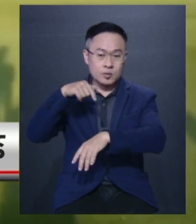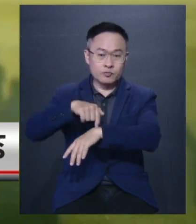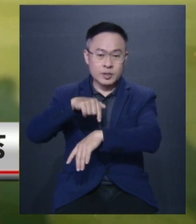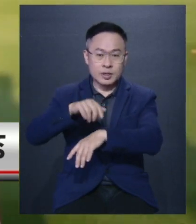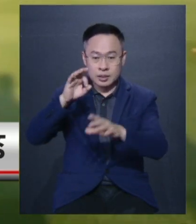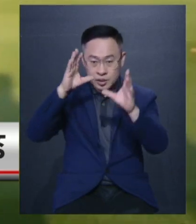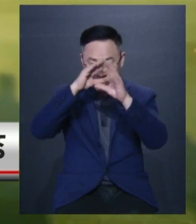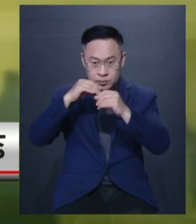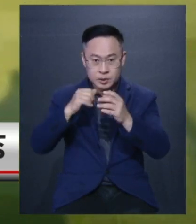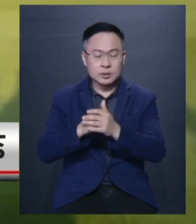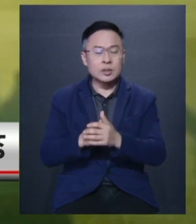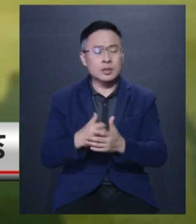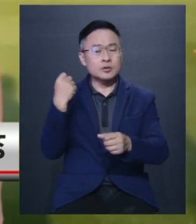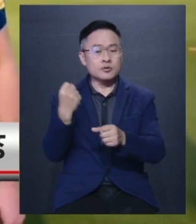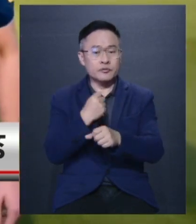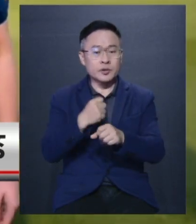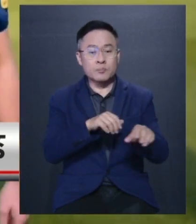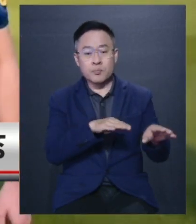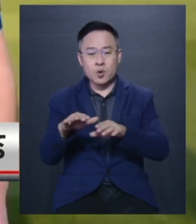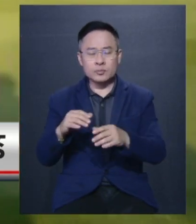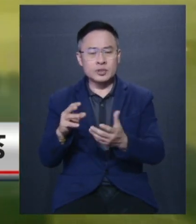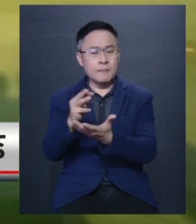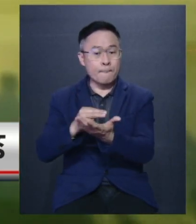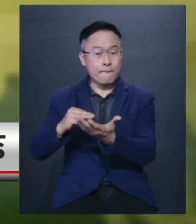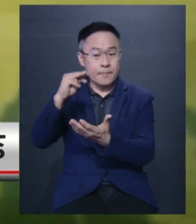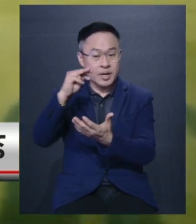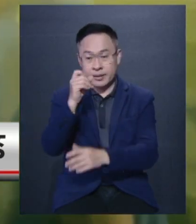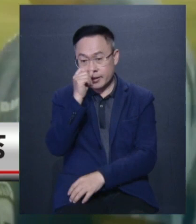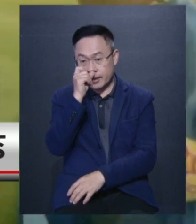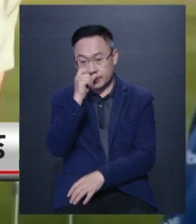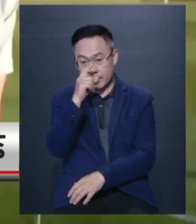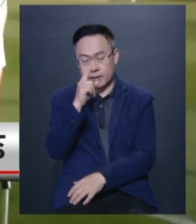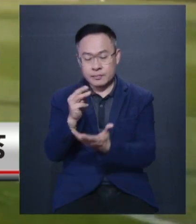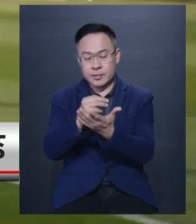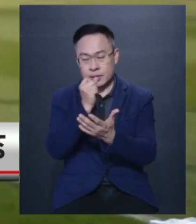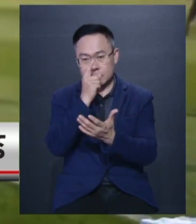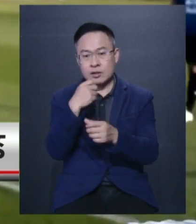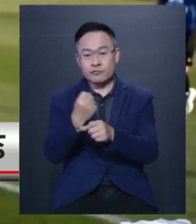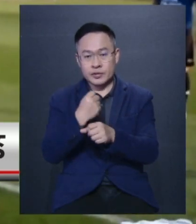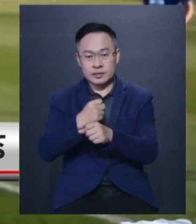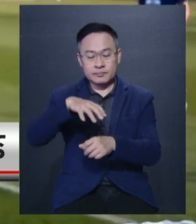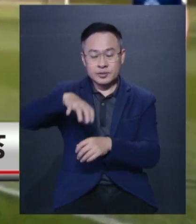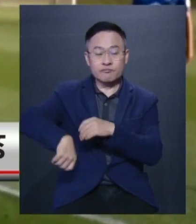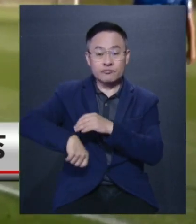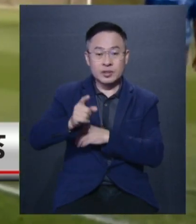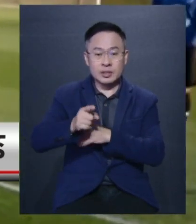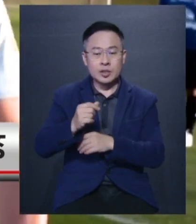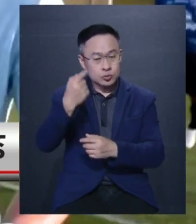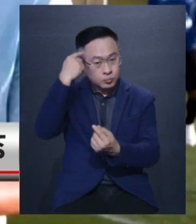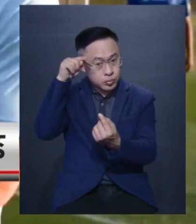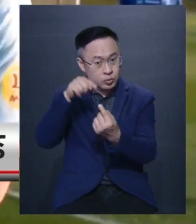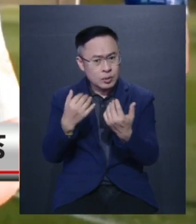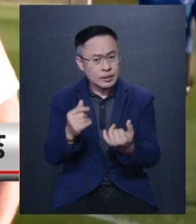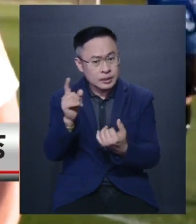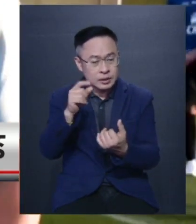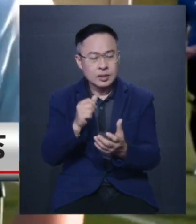โรงฝึกซ้อมครั้งแรกที่สนามมหาวิทยาลัยกาตาร์โดยโค้ชประดับเผยว่าเป้าหมายหลักในรายการนี้